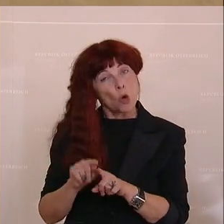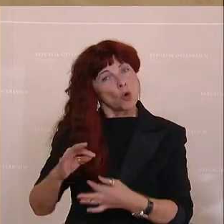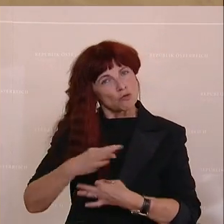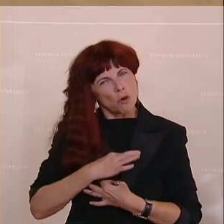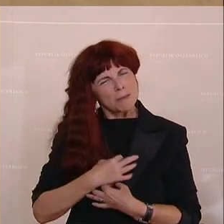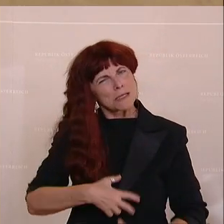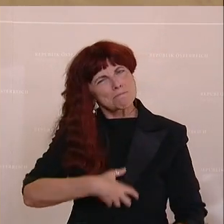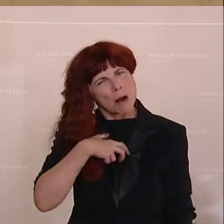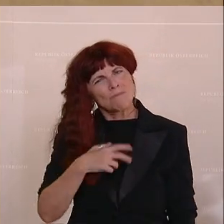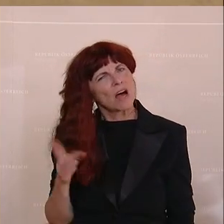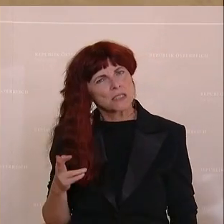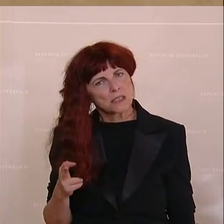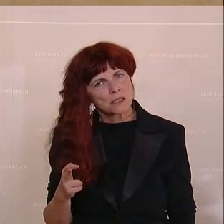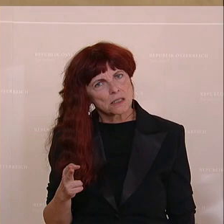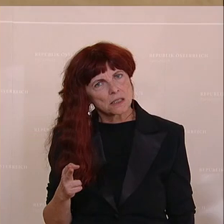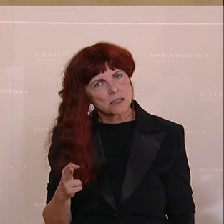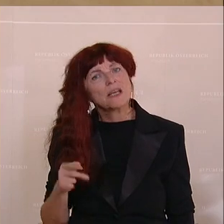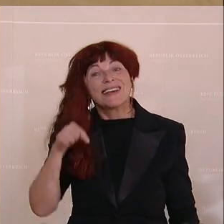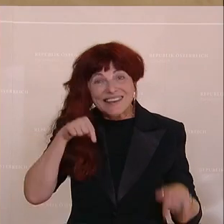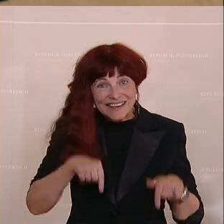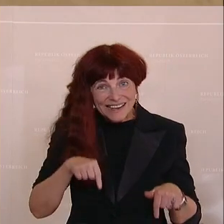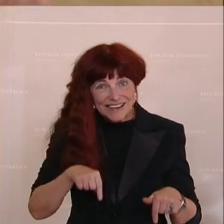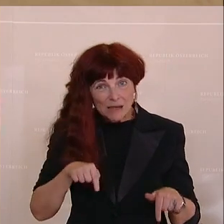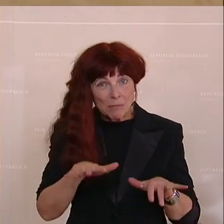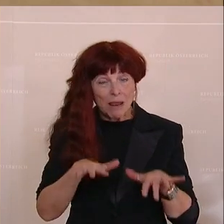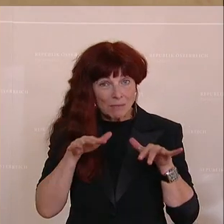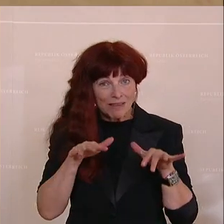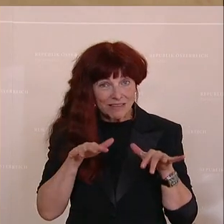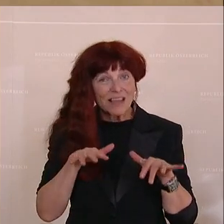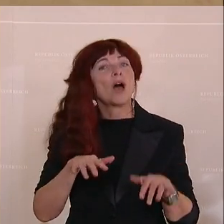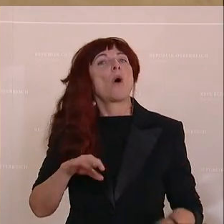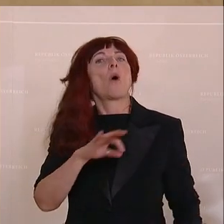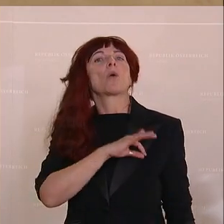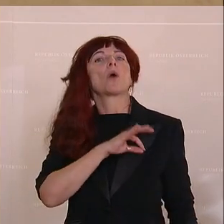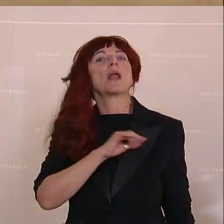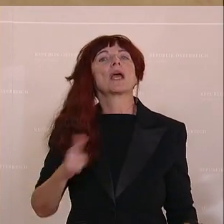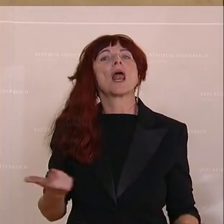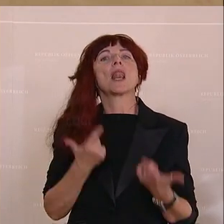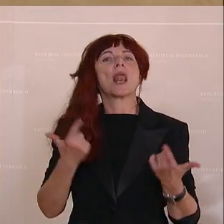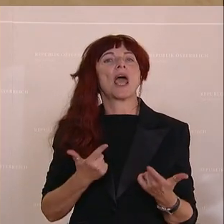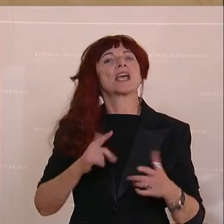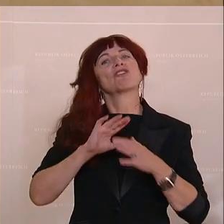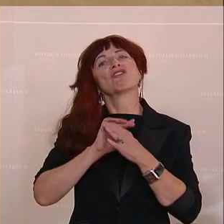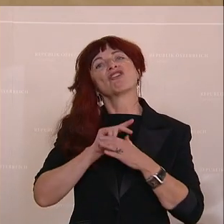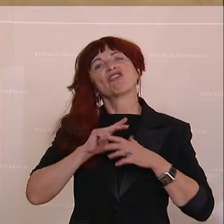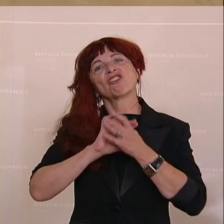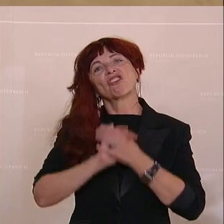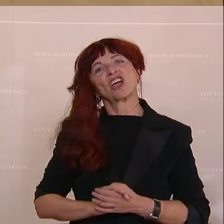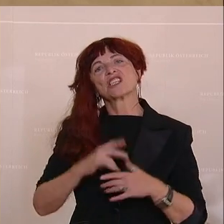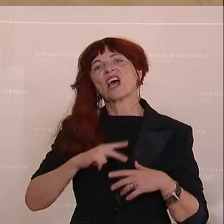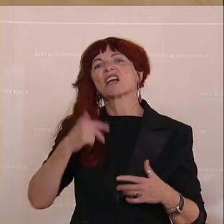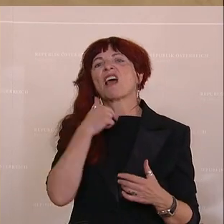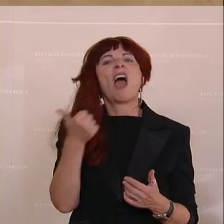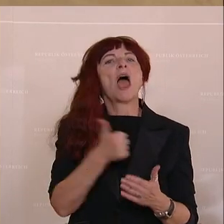mich sehr ärgert? Da herinnen, der Kollege Leichtfried hat es wieder gemacht, der wird über die Einmalzahlungen immer so geredet, so, was ist denn das